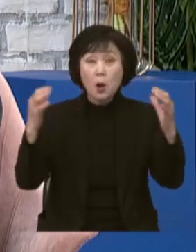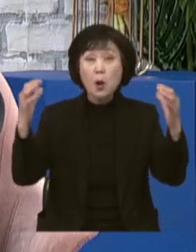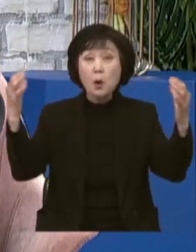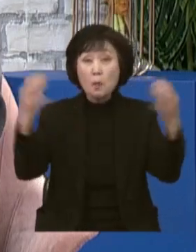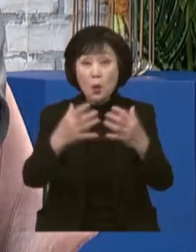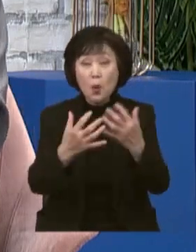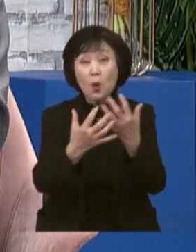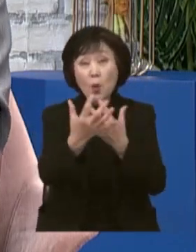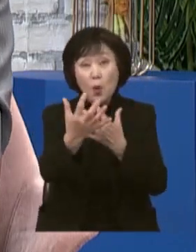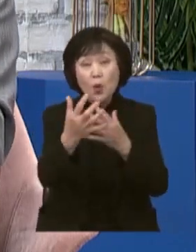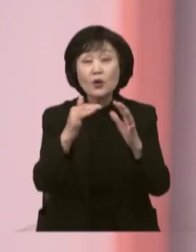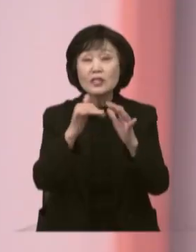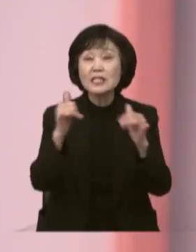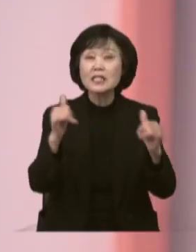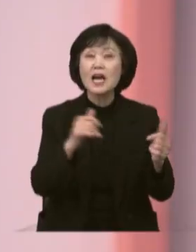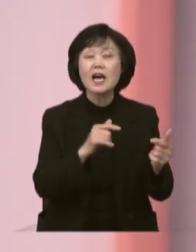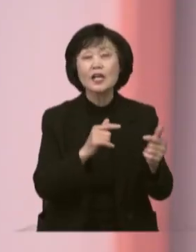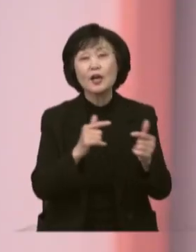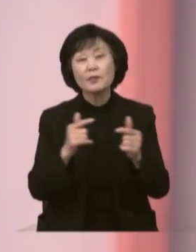그때 제가